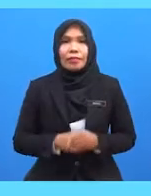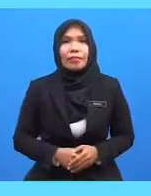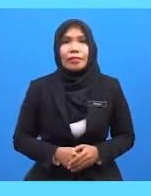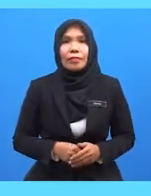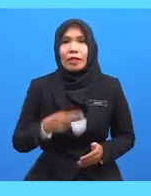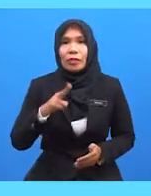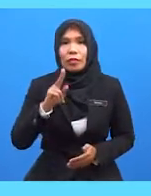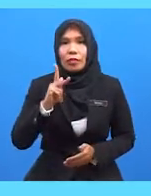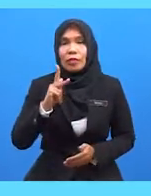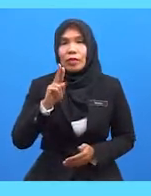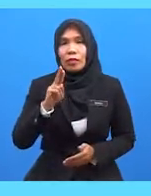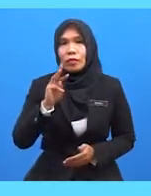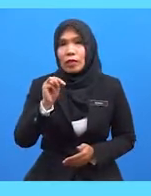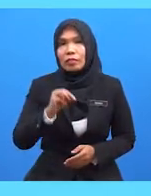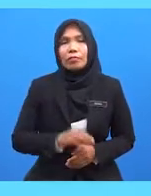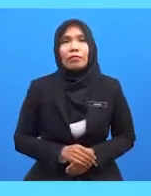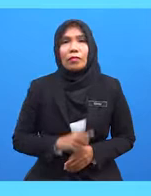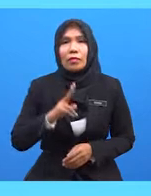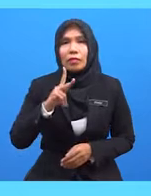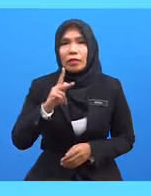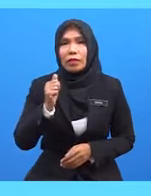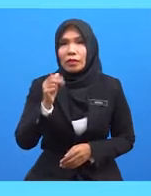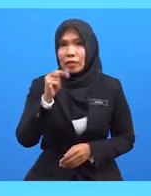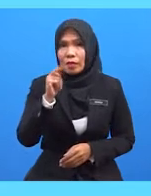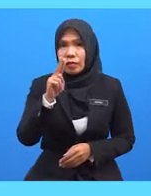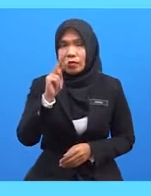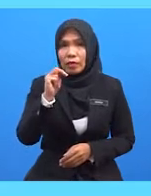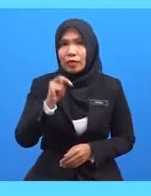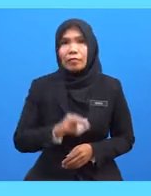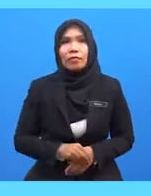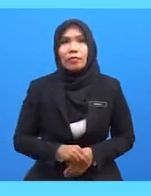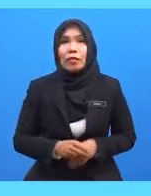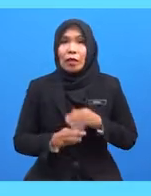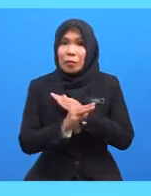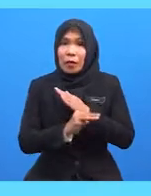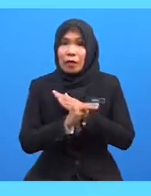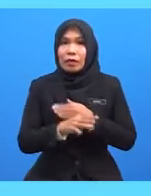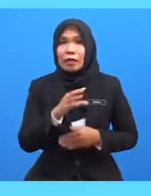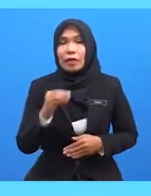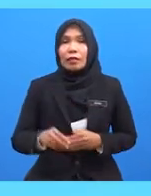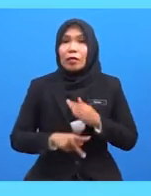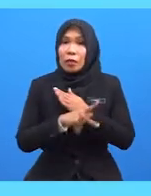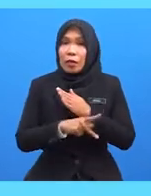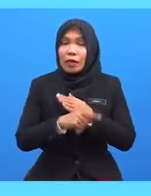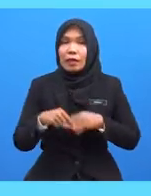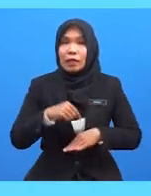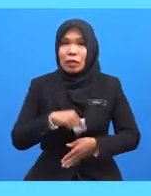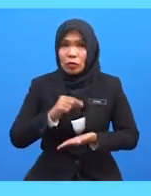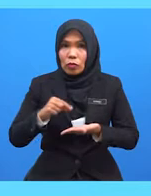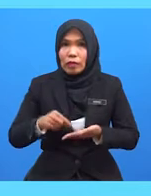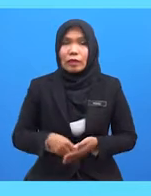hukum kanun Pahang ditulis dalam tulisan Jawi. Bukti penggunaan bahasa Melayu